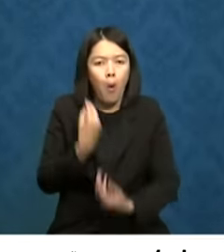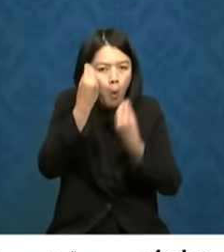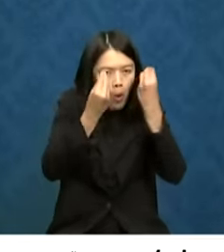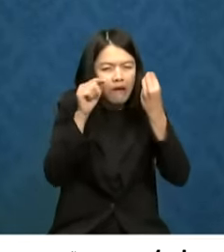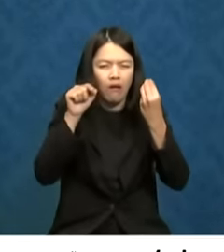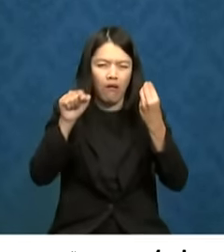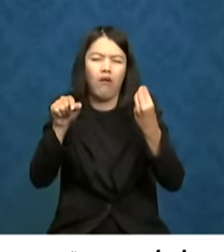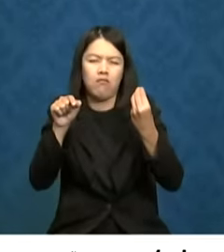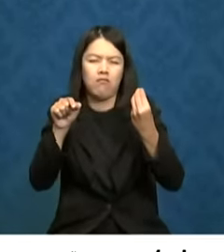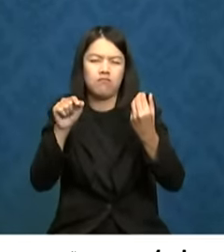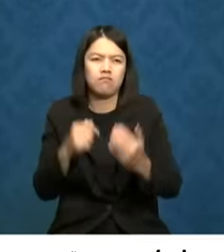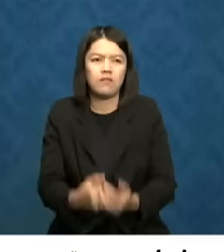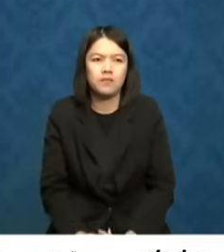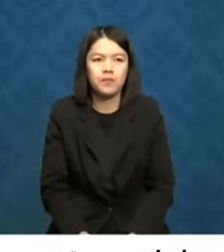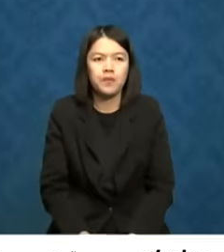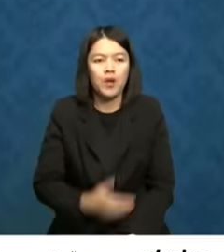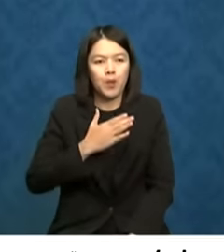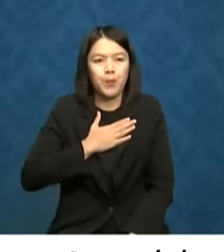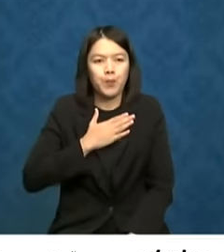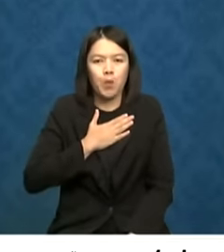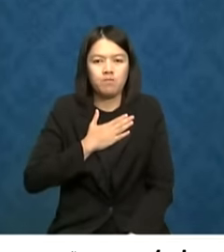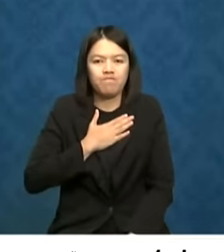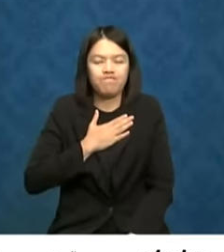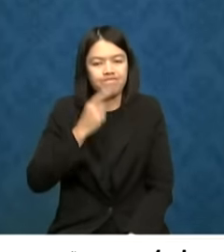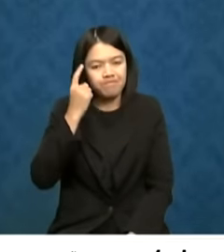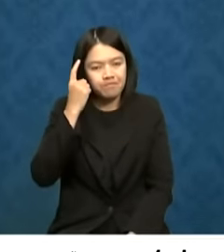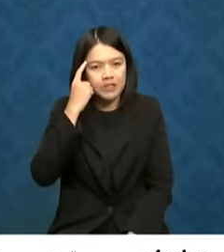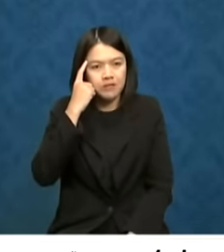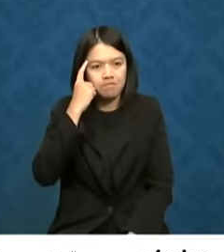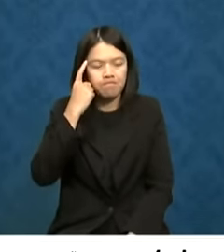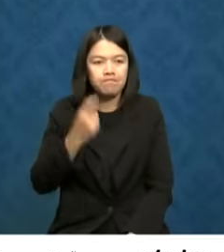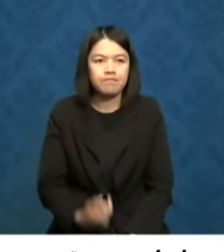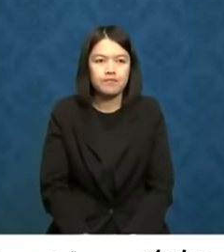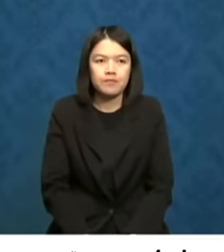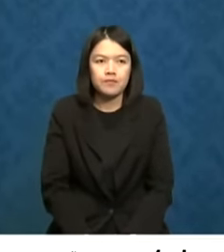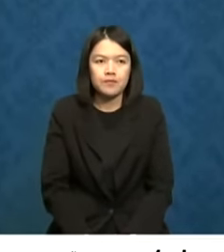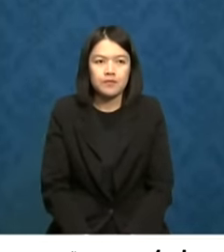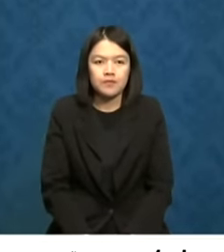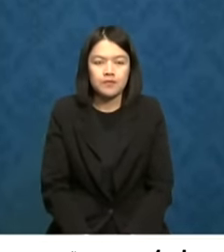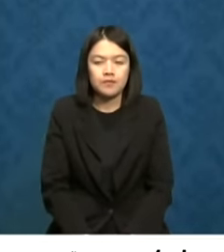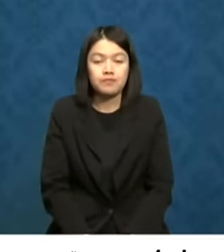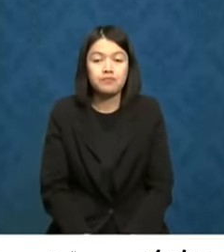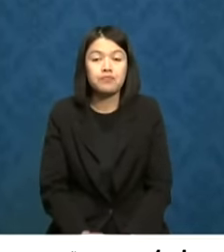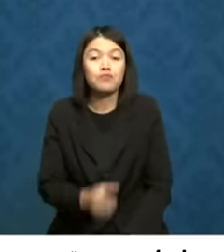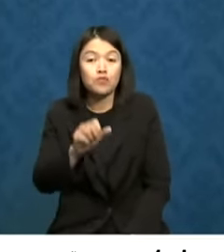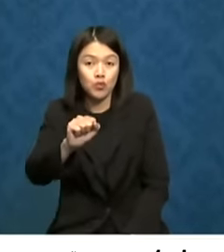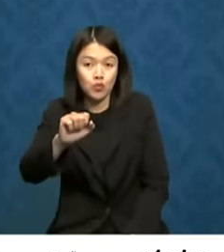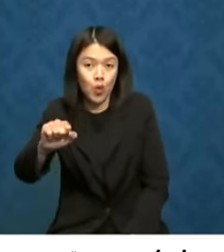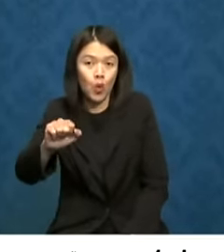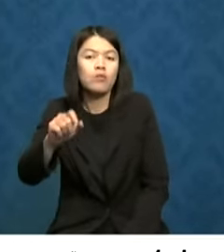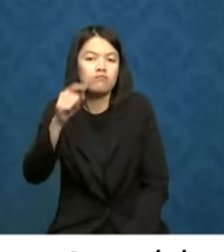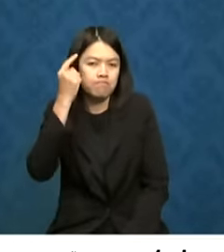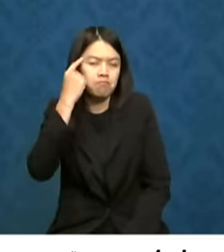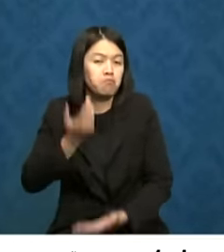แบบนี้ผมคิดว่าสมควรที่ทางท่านสมาชิกจะทบ